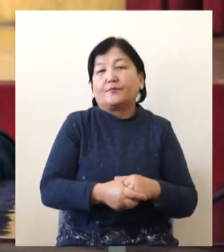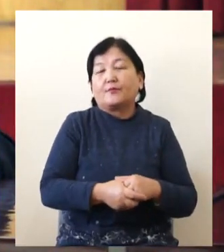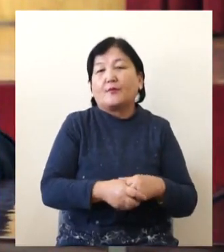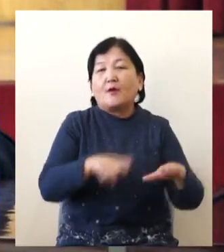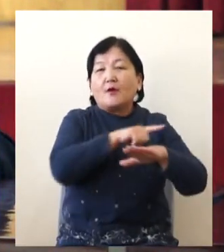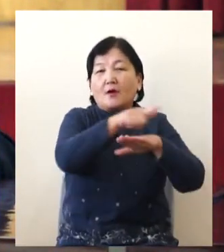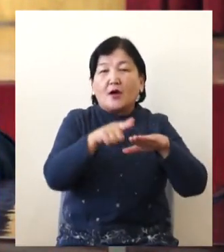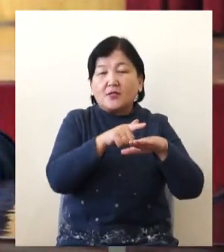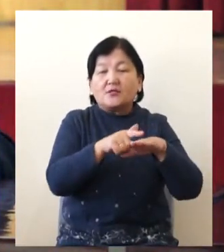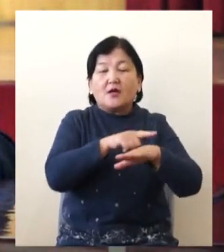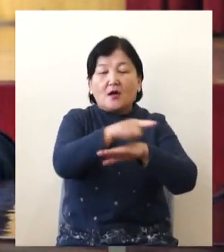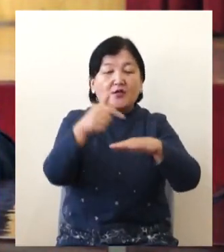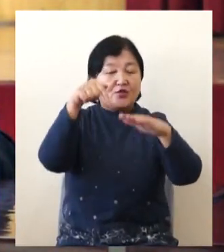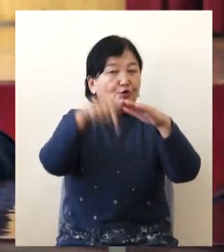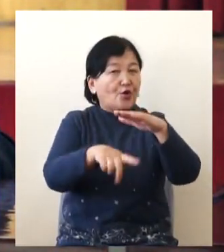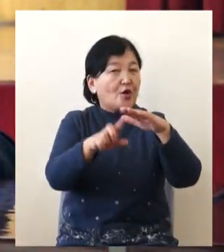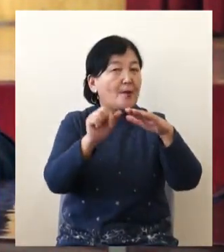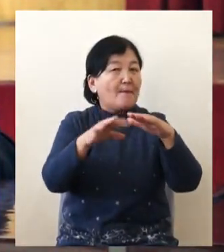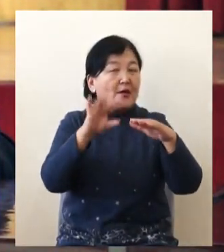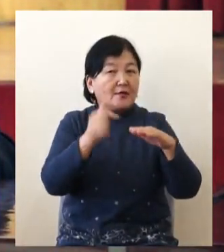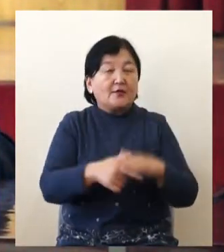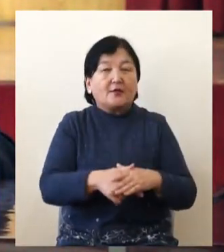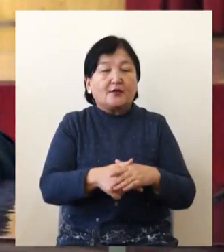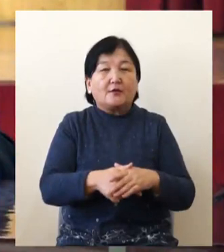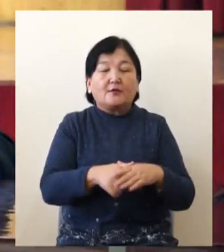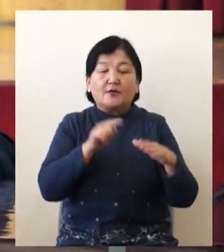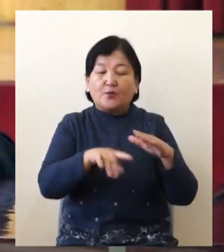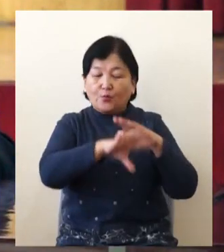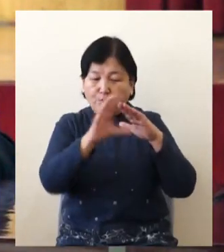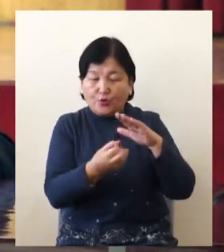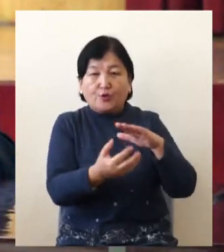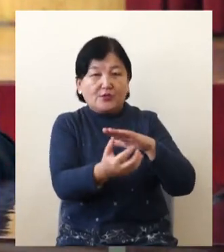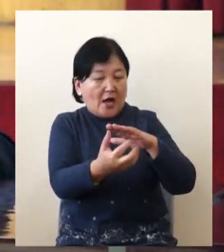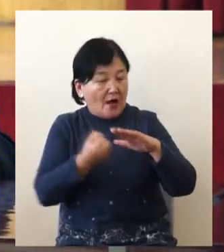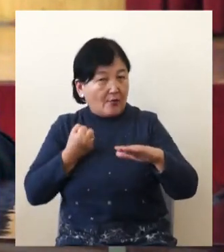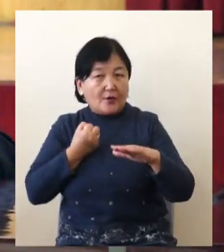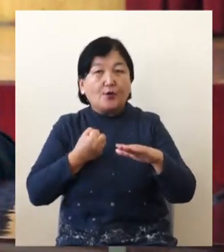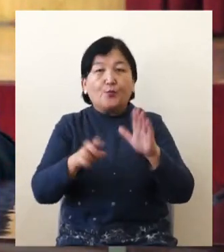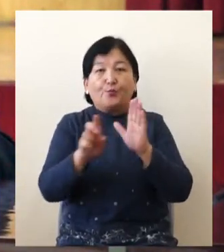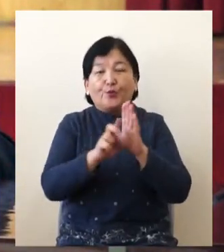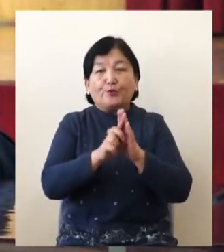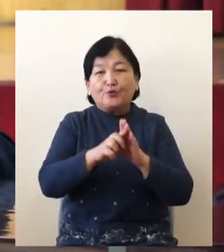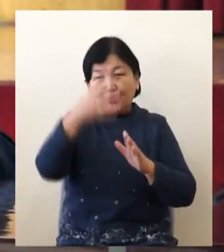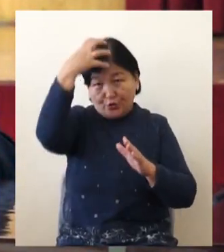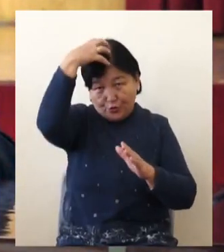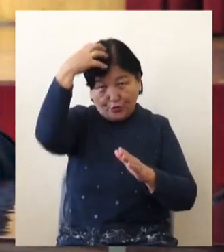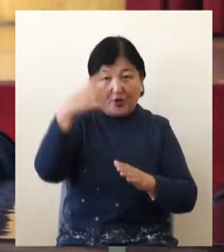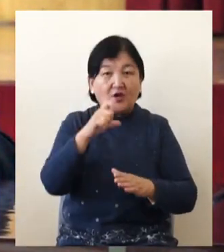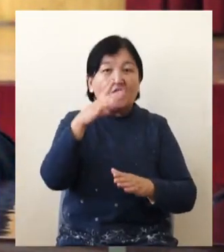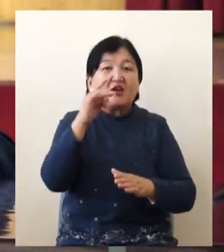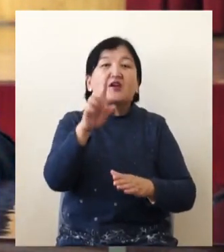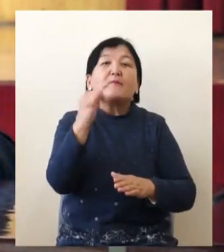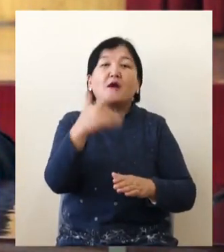Газар, газрын доорх баялаг, зэрэг төрийн өмч хөрөнгийг завших боломжийг төрийн эрх баригч намууд